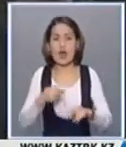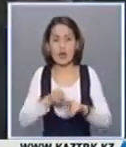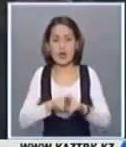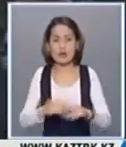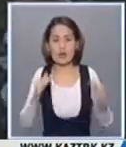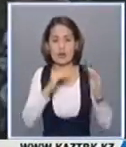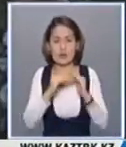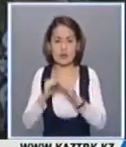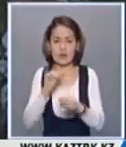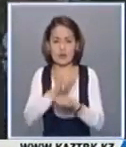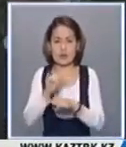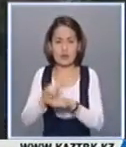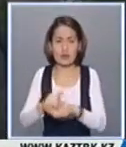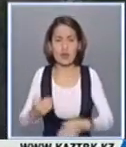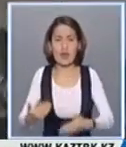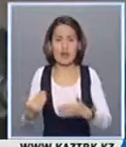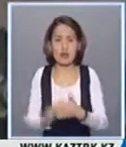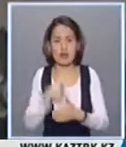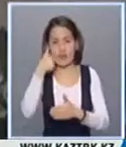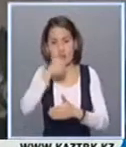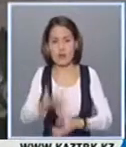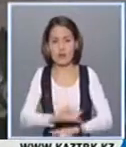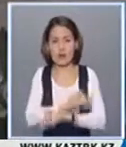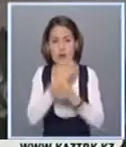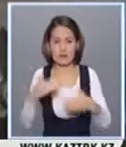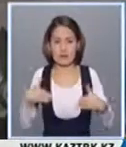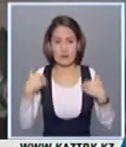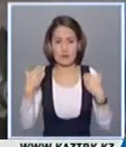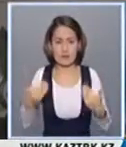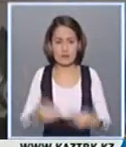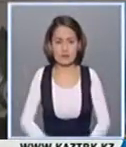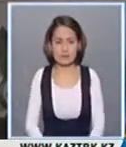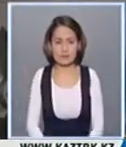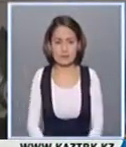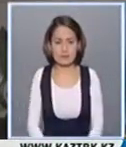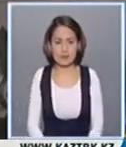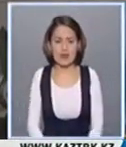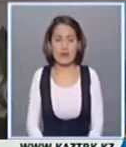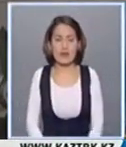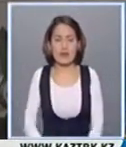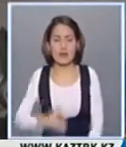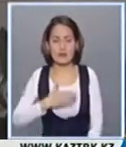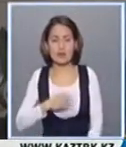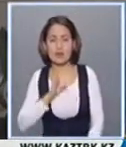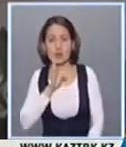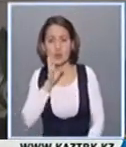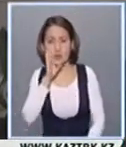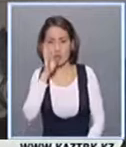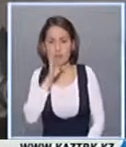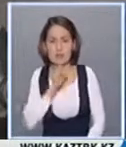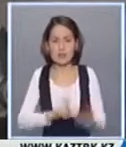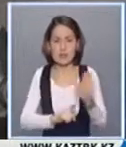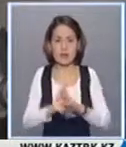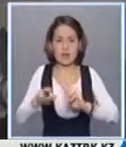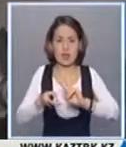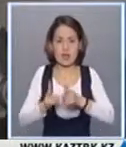қосып бір-біріне ұлыс оң болсын айтуда. Біріншіден бізде Наурыз көже қазір ет.